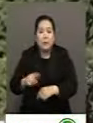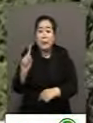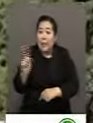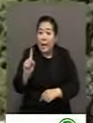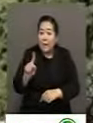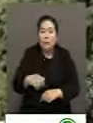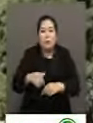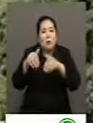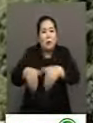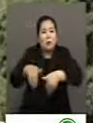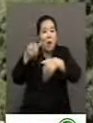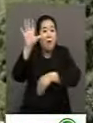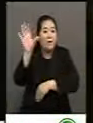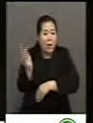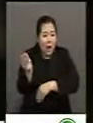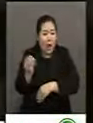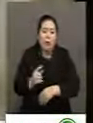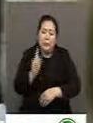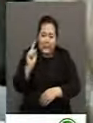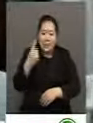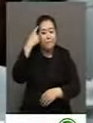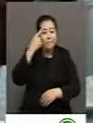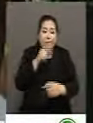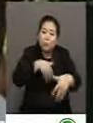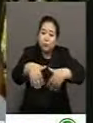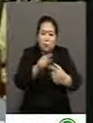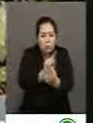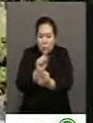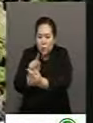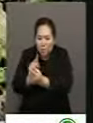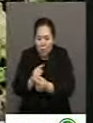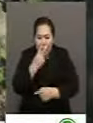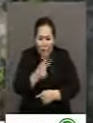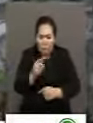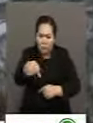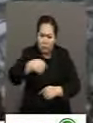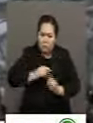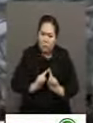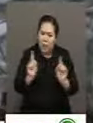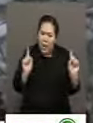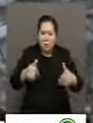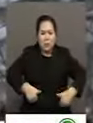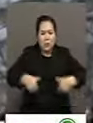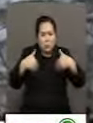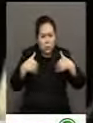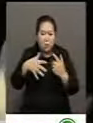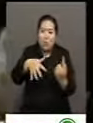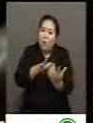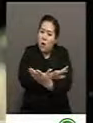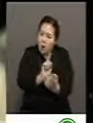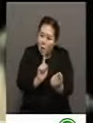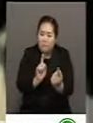ริกาทำให้เขาได้เจอกับสถานที่รวมถึงบุคคลที่แตกต่างทั้งความเป็นอยู่และวัฒนธร